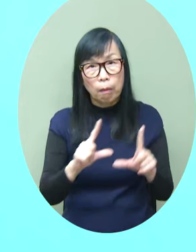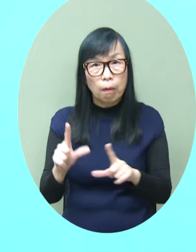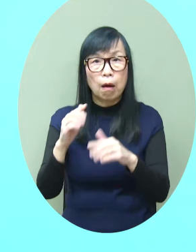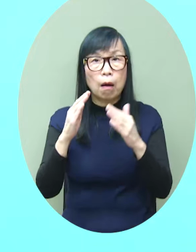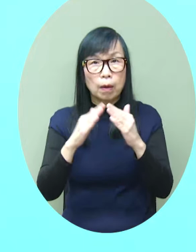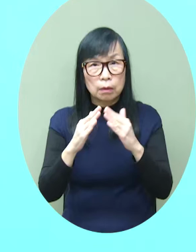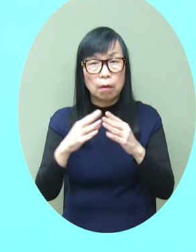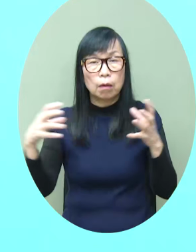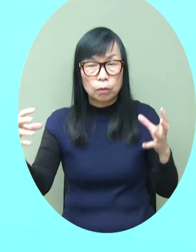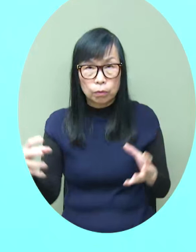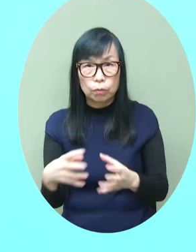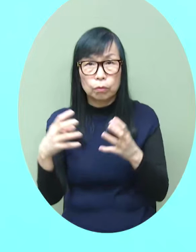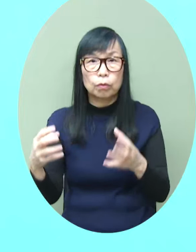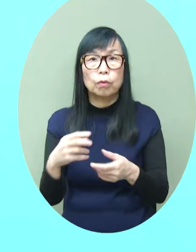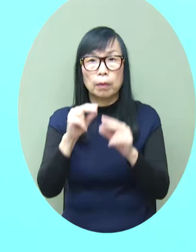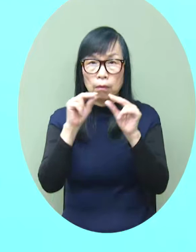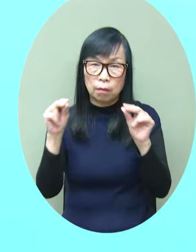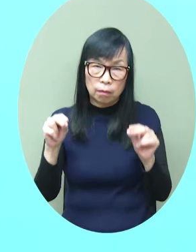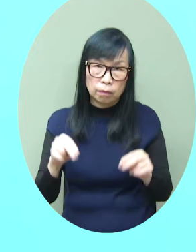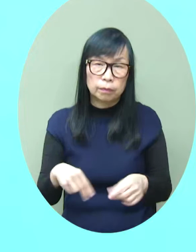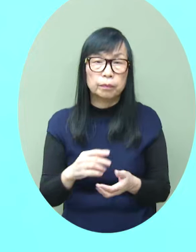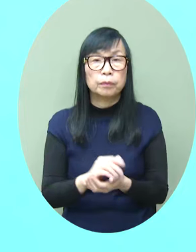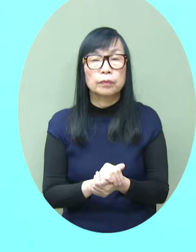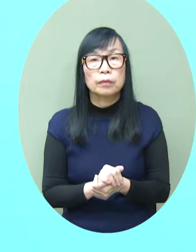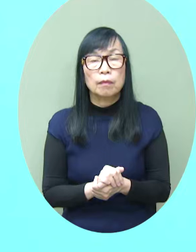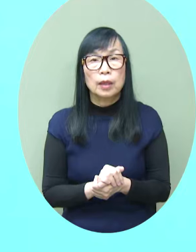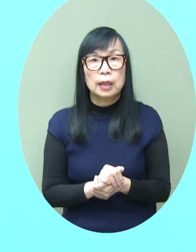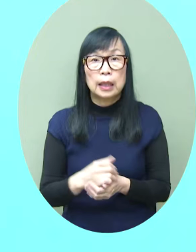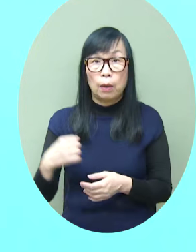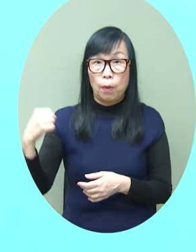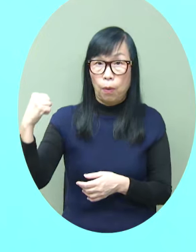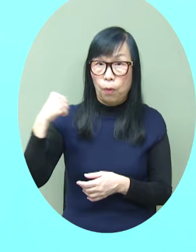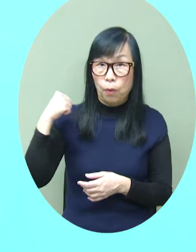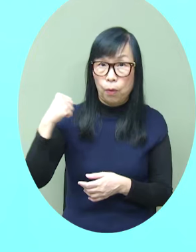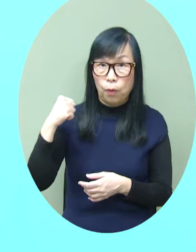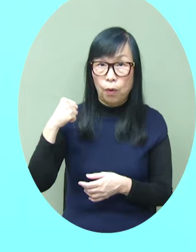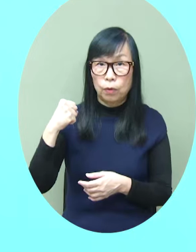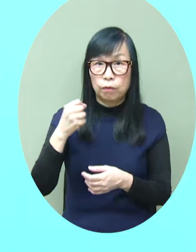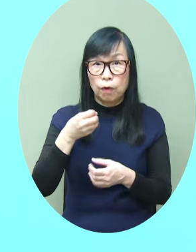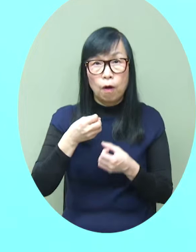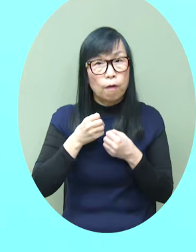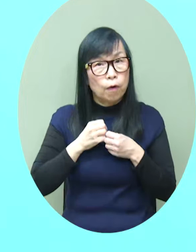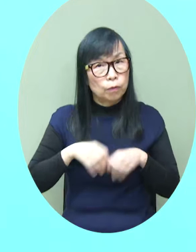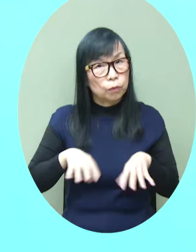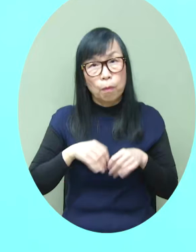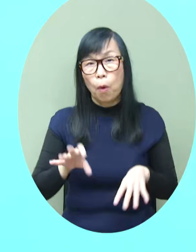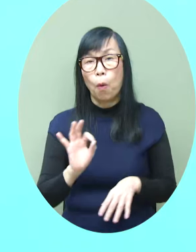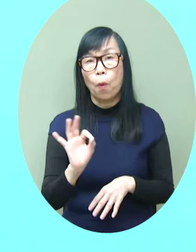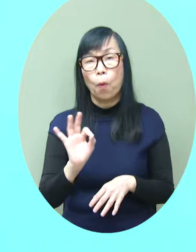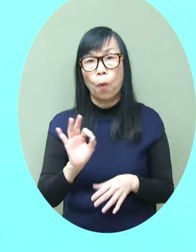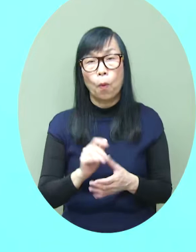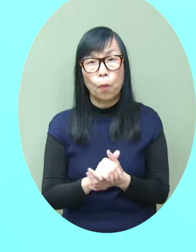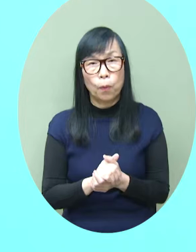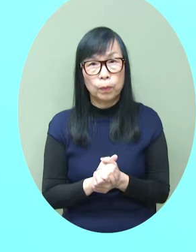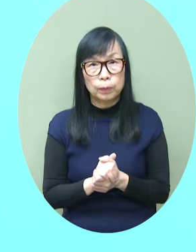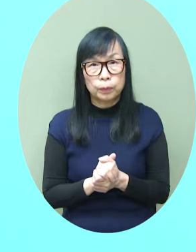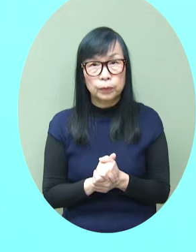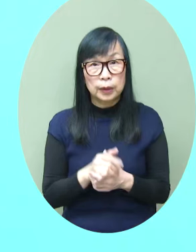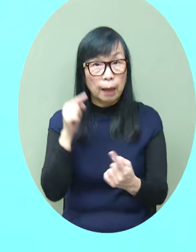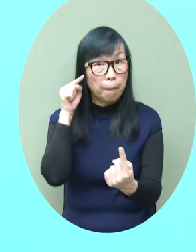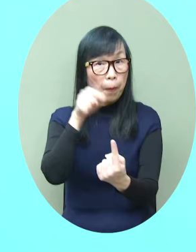庭要團聚啊等等的問題。咁所以呢啲嘅努力咧，從來都冇鬆懈嘅嚇。咁但係你話而家嘅目